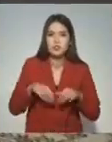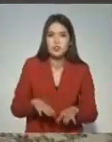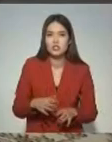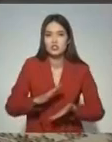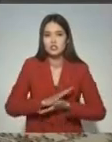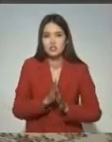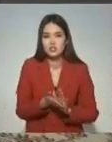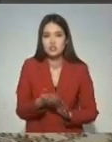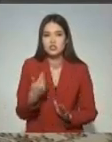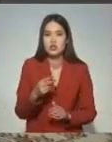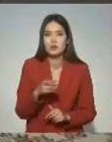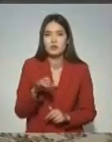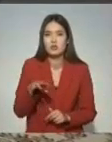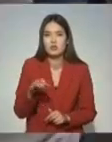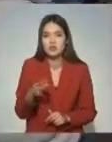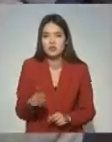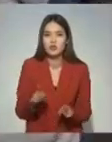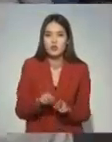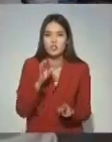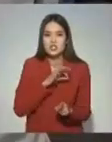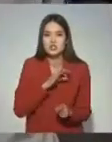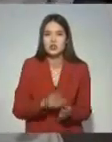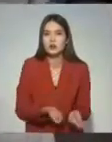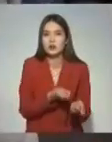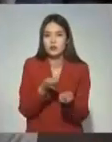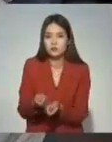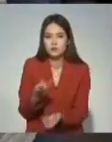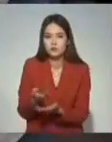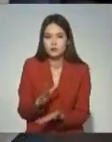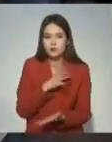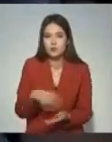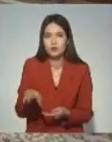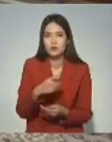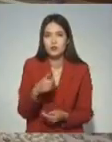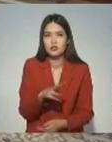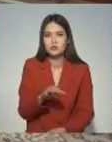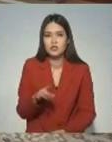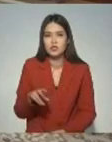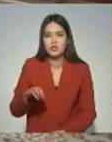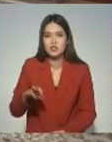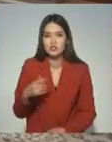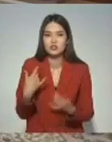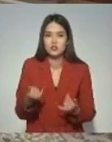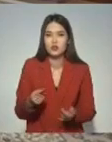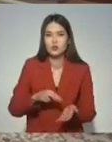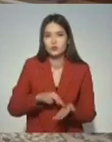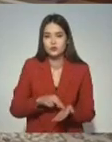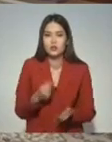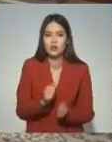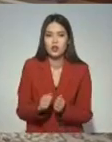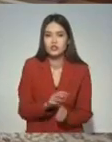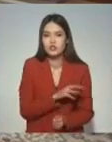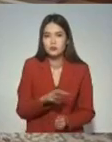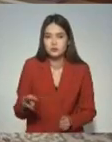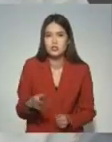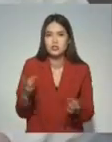Договорились с клиникой в Дубае, которая поставит заветный укол жизни. Но доза стоит почти 1 миллиард тенге. И сейчас на счету не только каждая минута, но